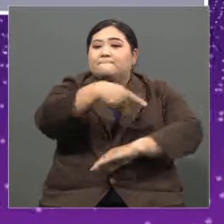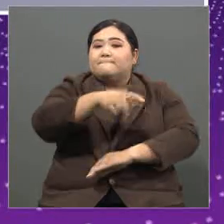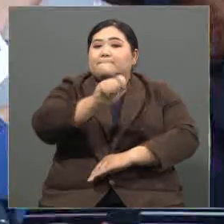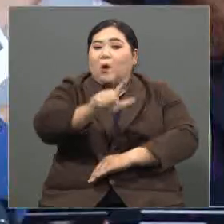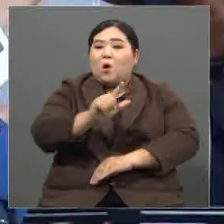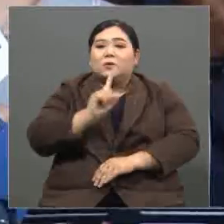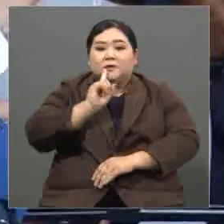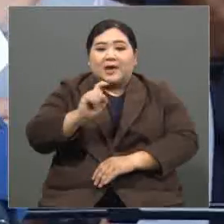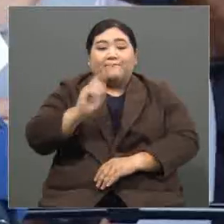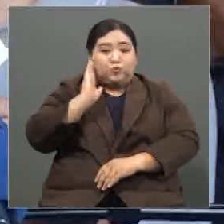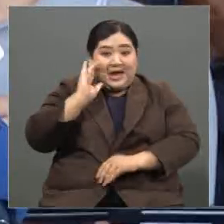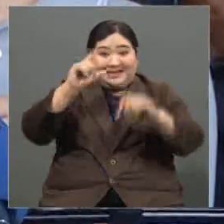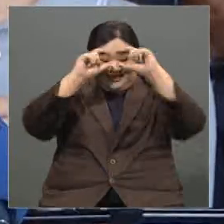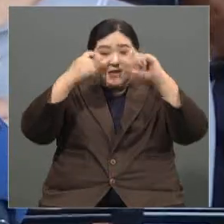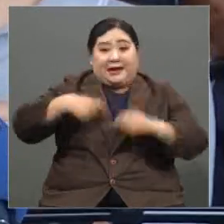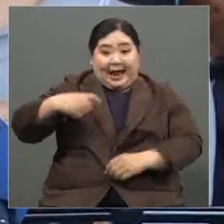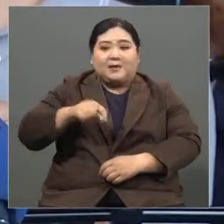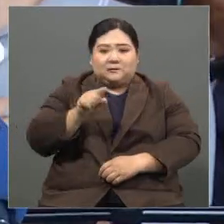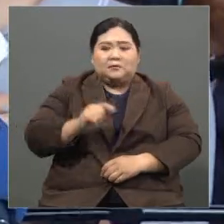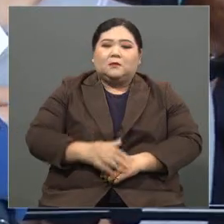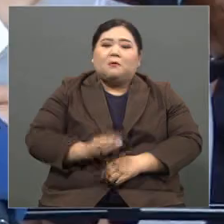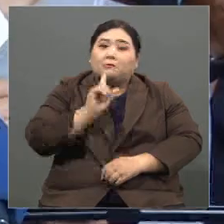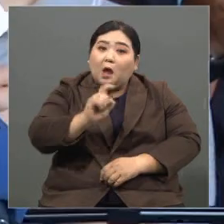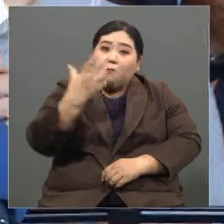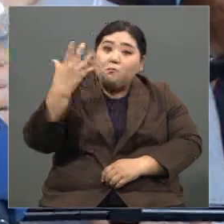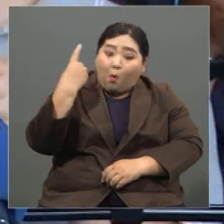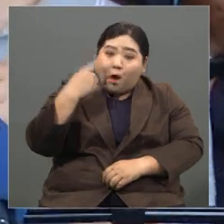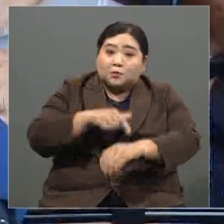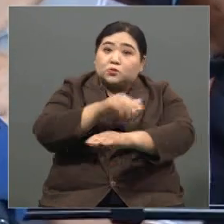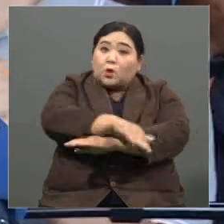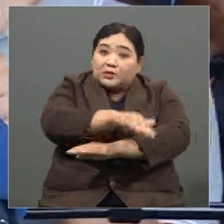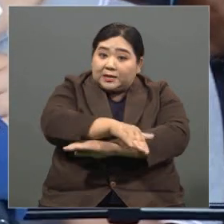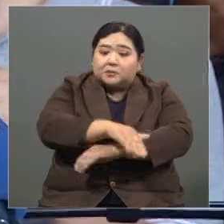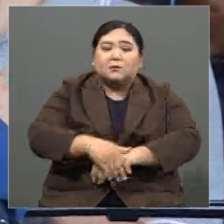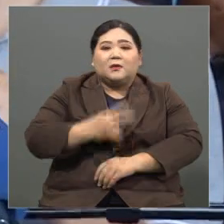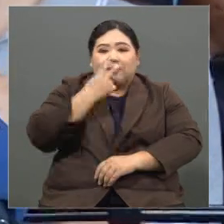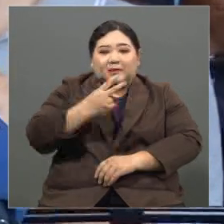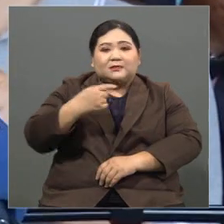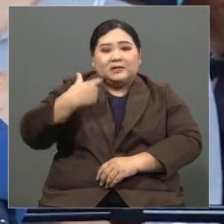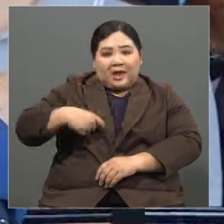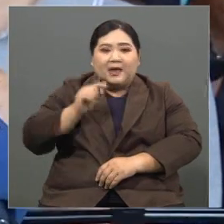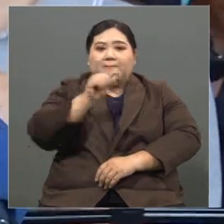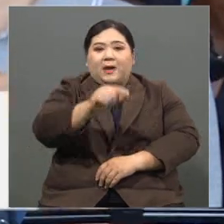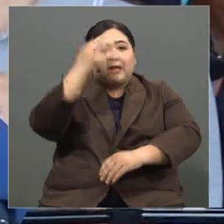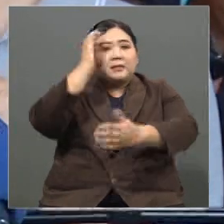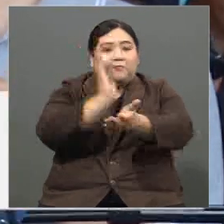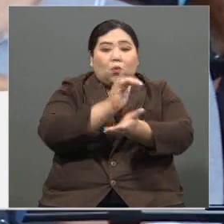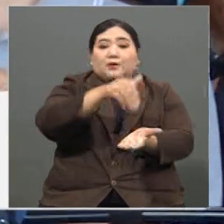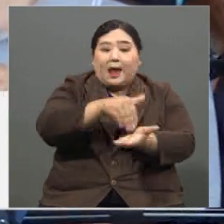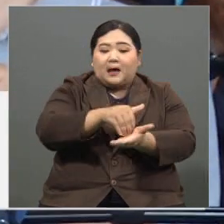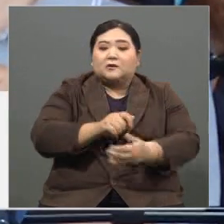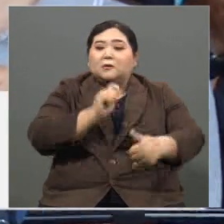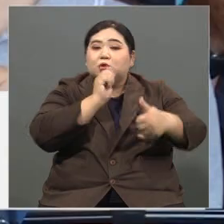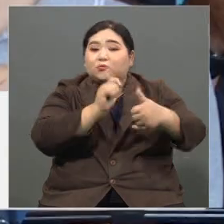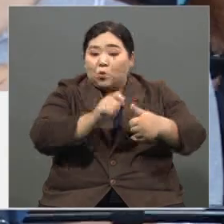PAหลังจากที่เมื่อวานนี้นะครับช่วงเย็นเนี่ยทนายเดินทางไปที่กองชาการตำรวจสอบสวนกลางไปยื่นหลักฐานเพิ่มเติม